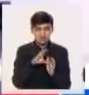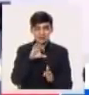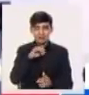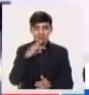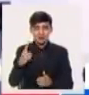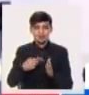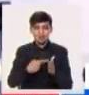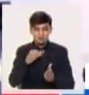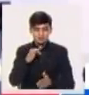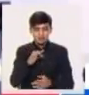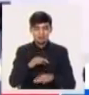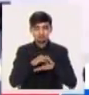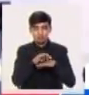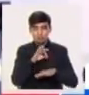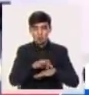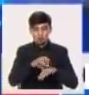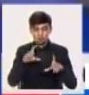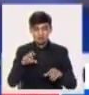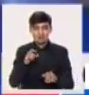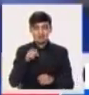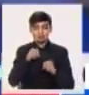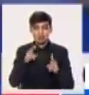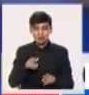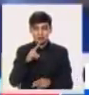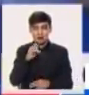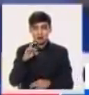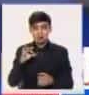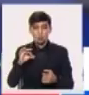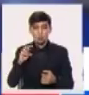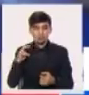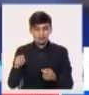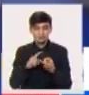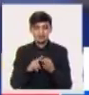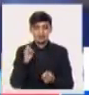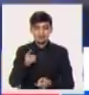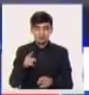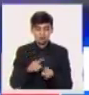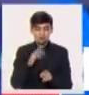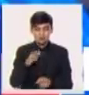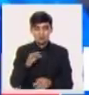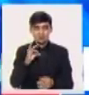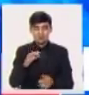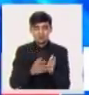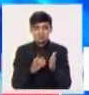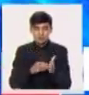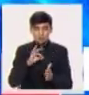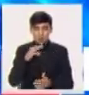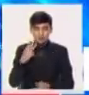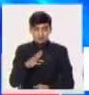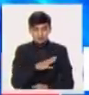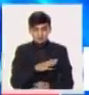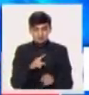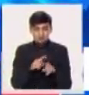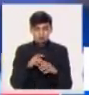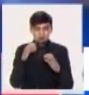Для перевозки больных создадут службу коронатакси. Остро стоит проблема нехватки бригад и машин скорой помощи.